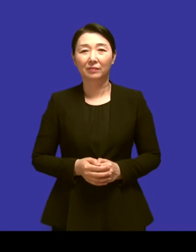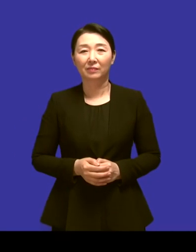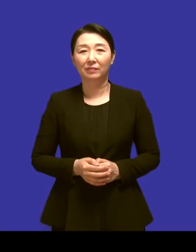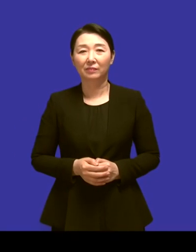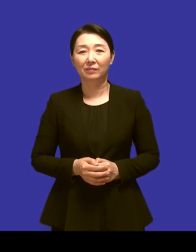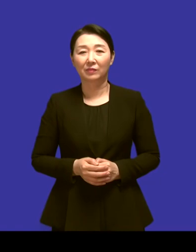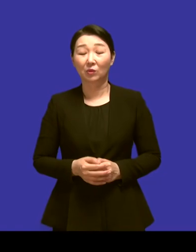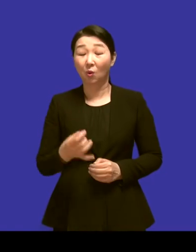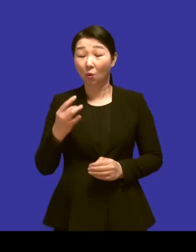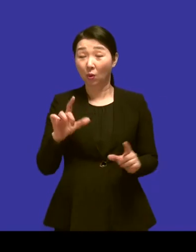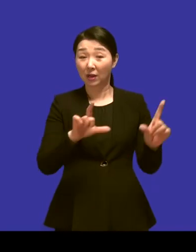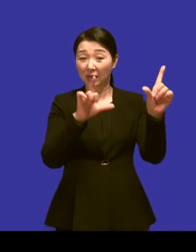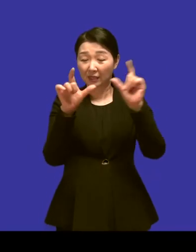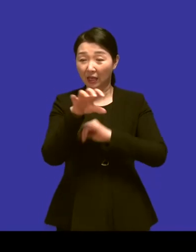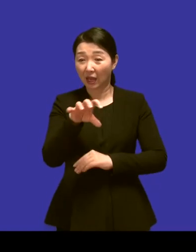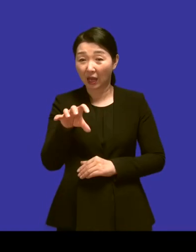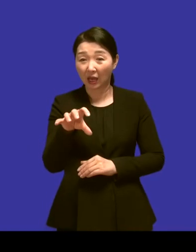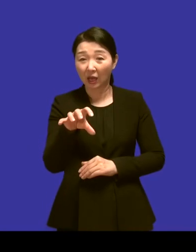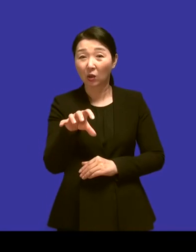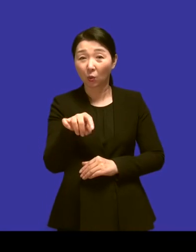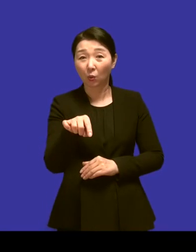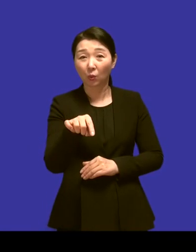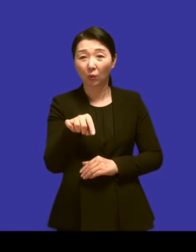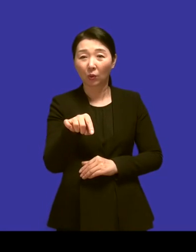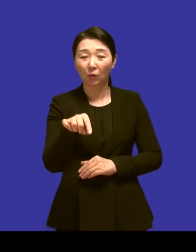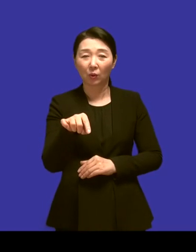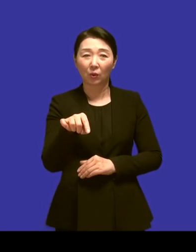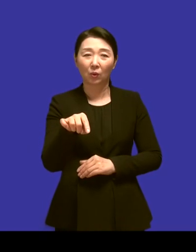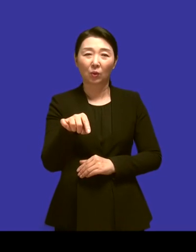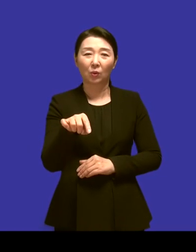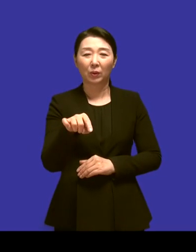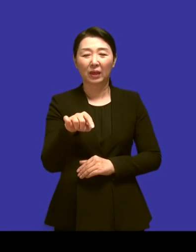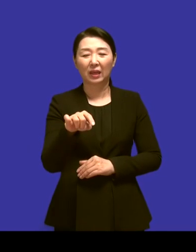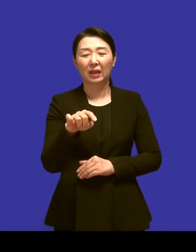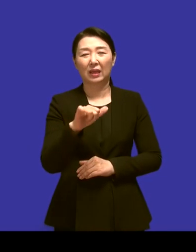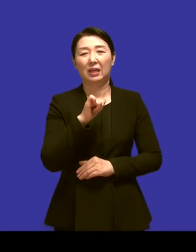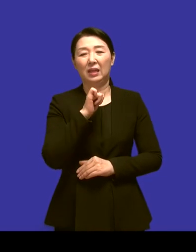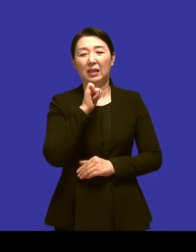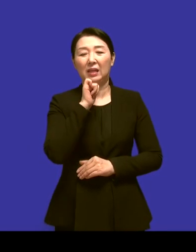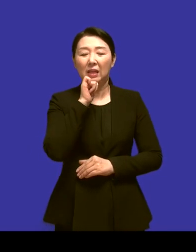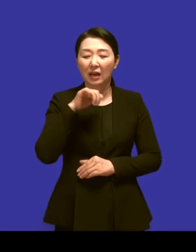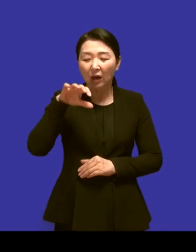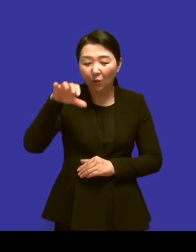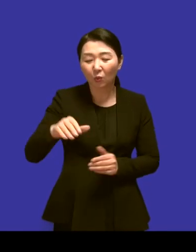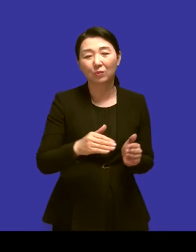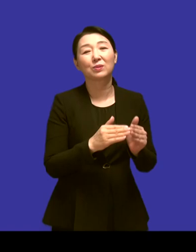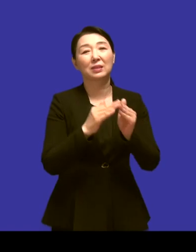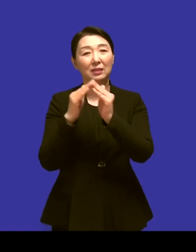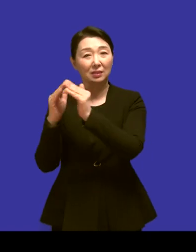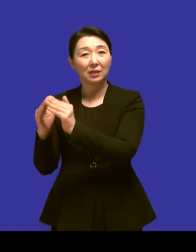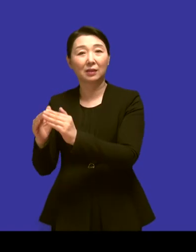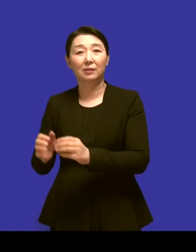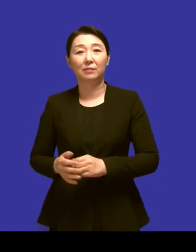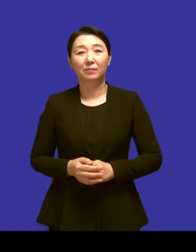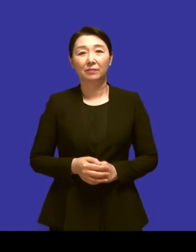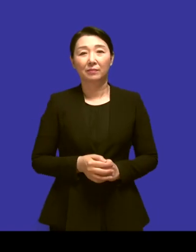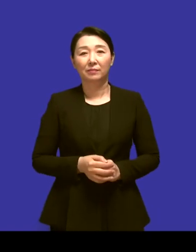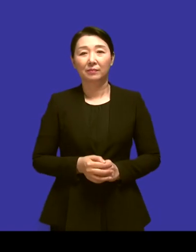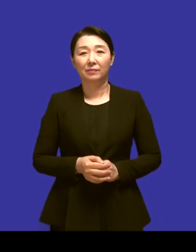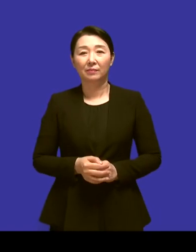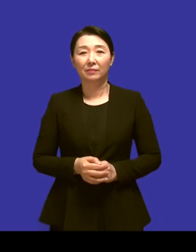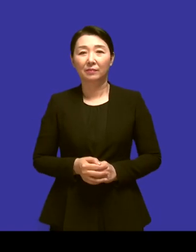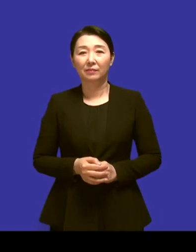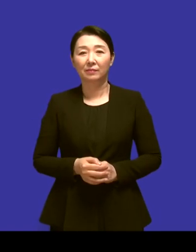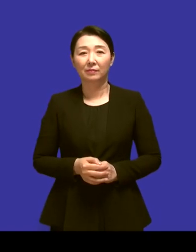원래 살고 있던 동네에서 이제 좀 더 형편이 어려운 곳으로 이사를 가게 됐었는데 그때 이제